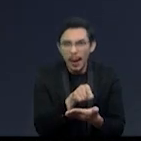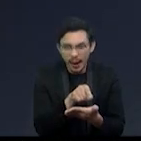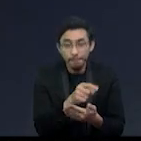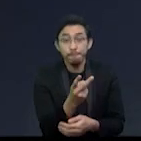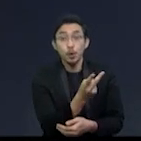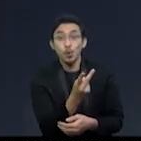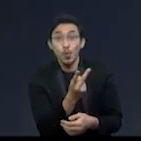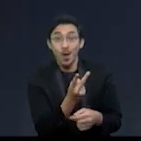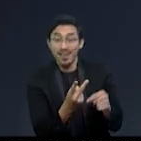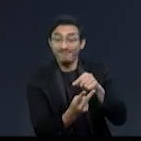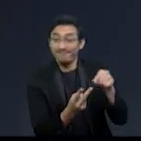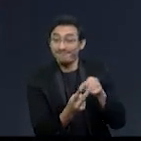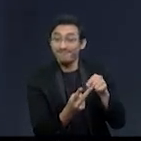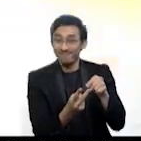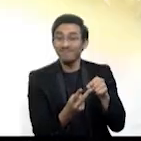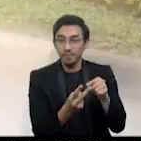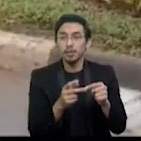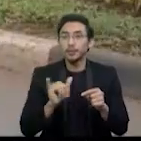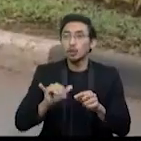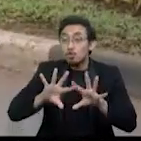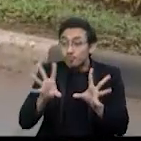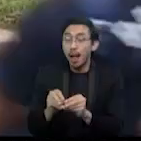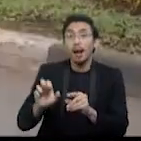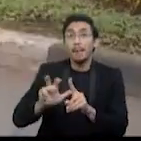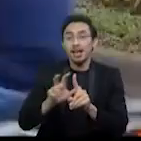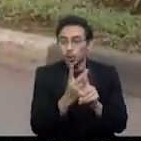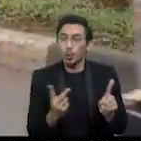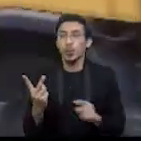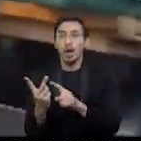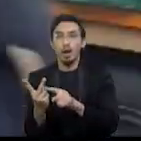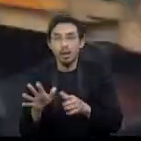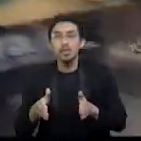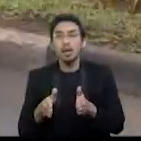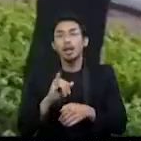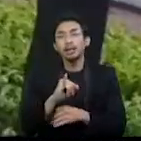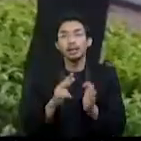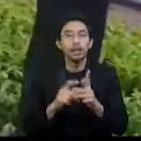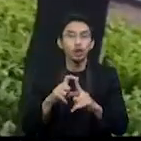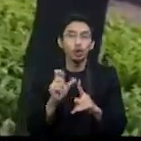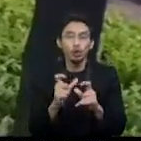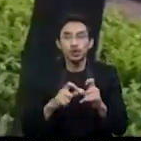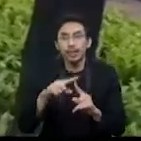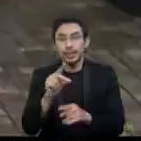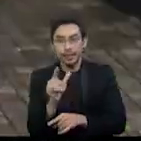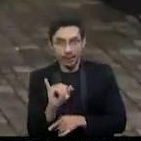bagian dari 18 pelajar yang diamankan dalam tawuran di Jalan Industri Raya, Kemayoran, Jakarta Pusat, Kamis